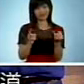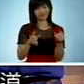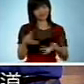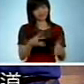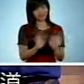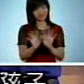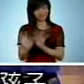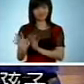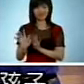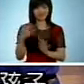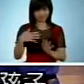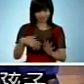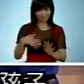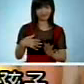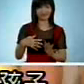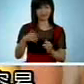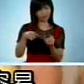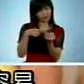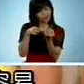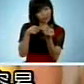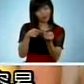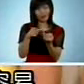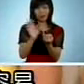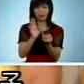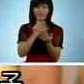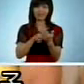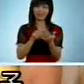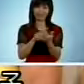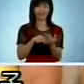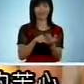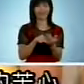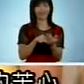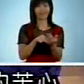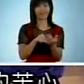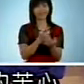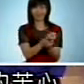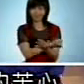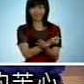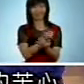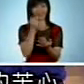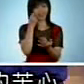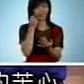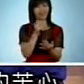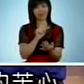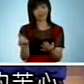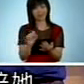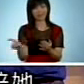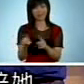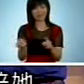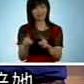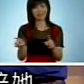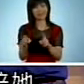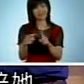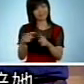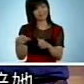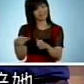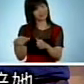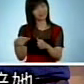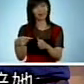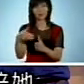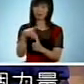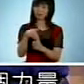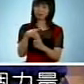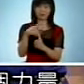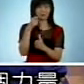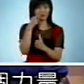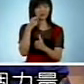并且你要知道，教育眼前这个孩子可能来的不容易，比平常的孩子都还要花更大的苦心跟耐力去栽培